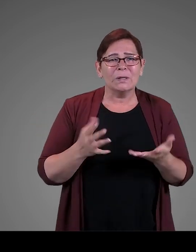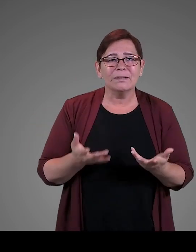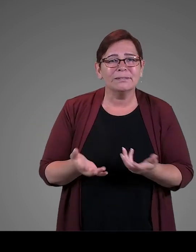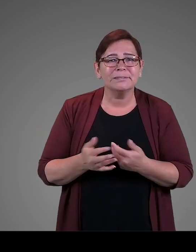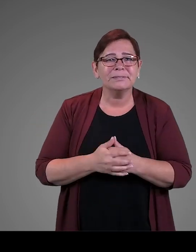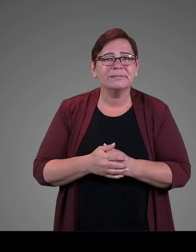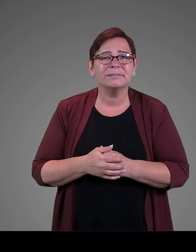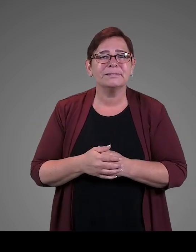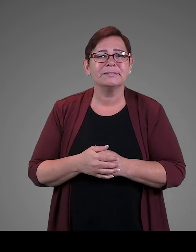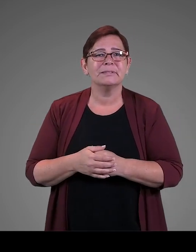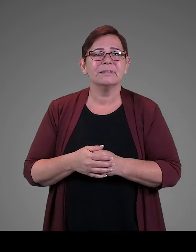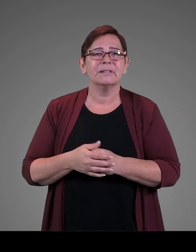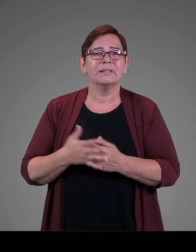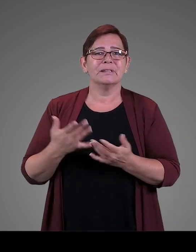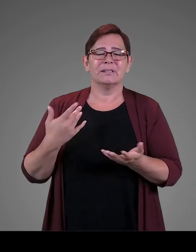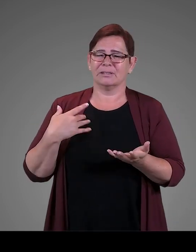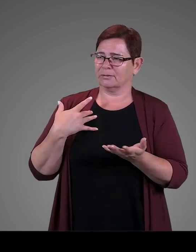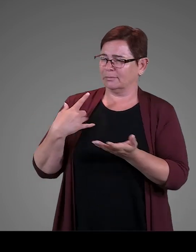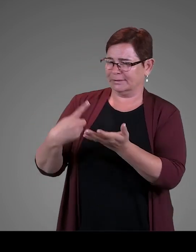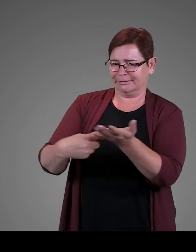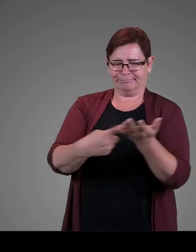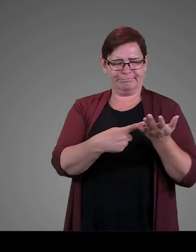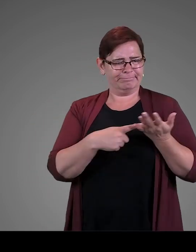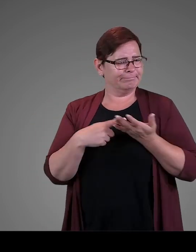Ou pas arrête, mais faire plus.